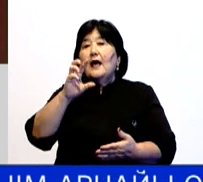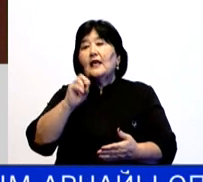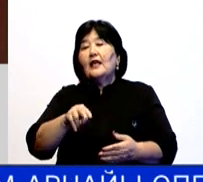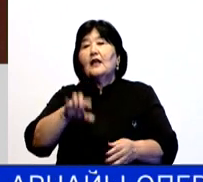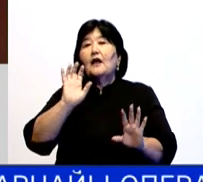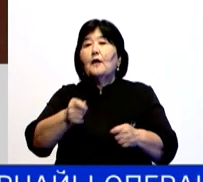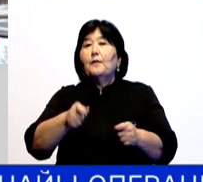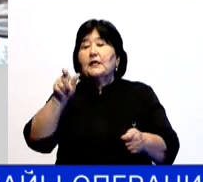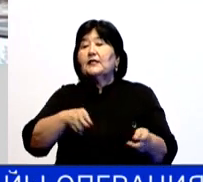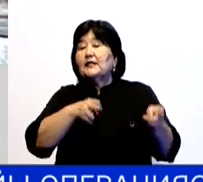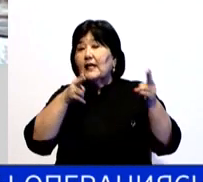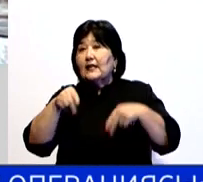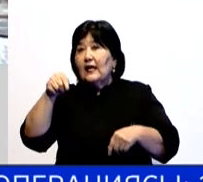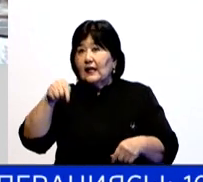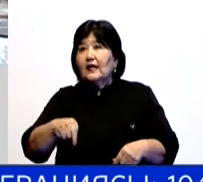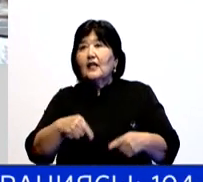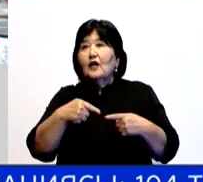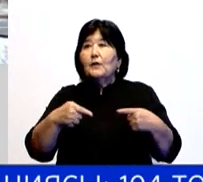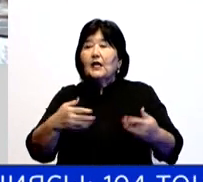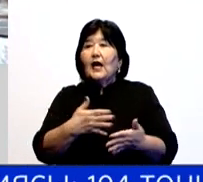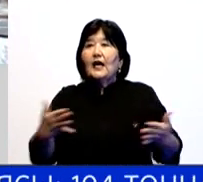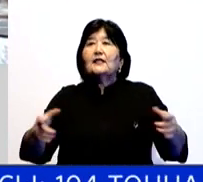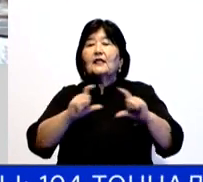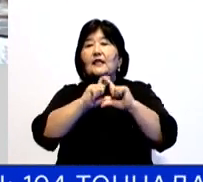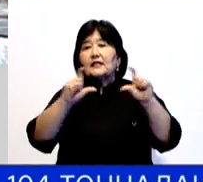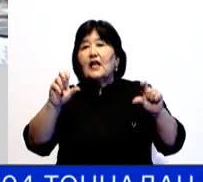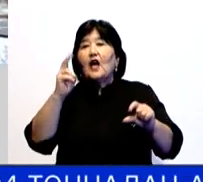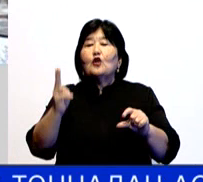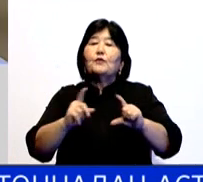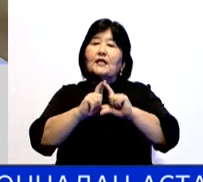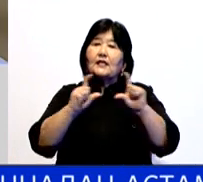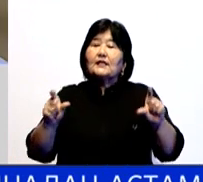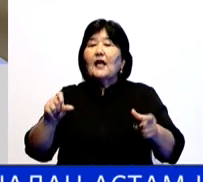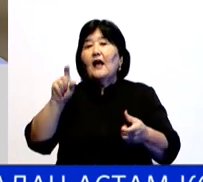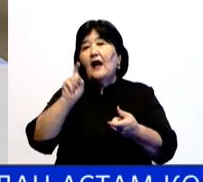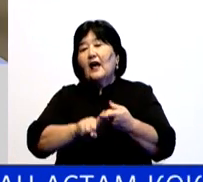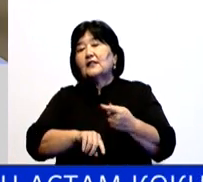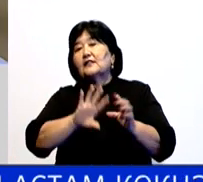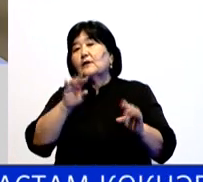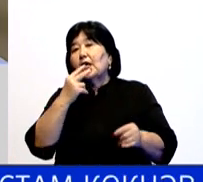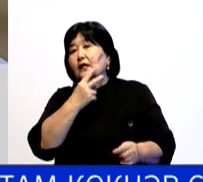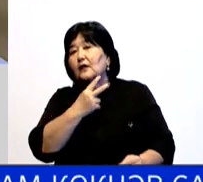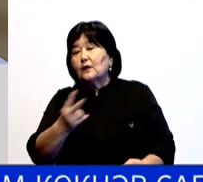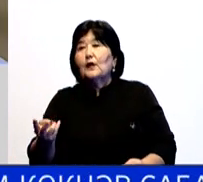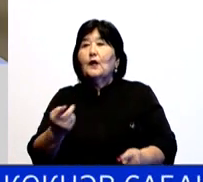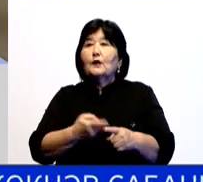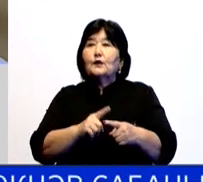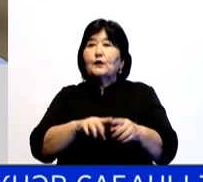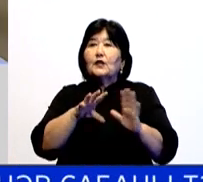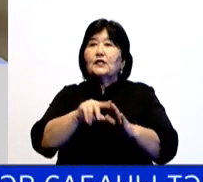елге келгенде жаңа айтып отырық бір қатар нысандарды, әлеуметтік нысандарды қатысты барып, соның ішінде